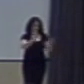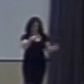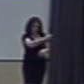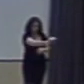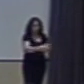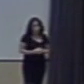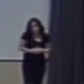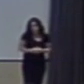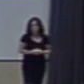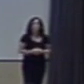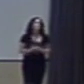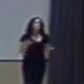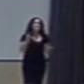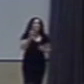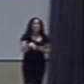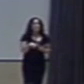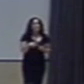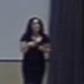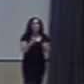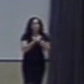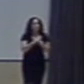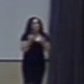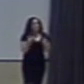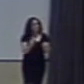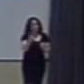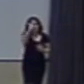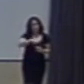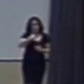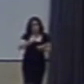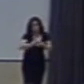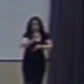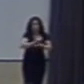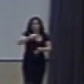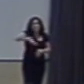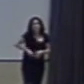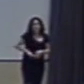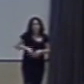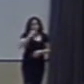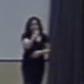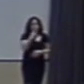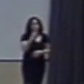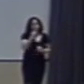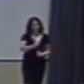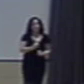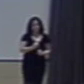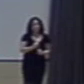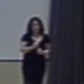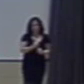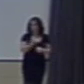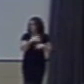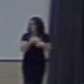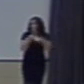Parlava de que cal periodistes compromesos, no? I aquests dies, quan realment són dies